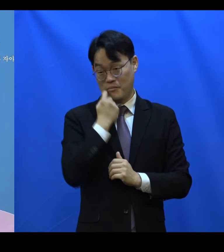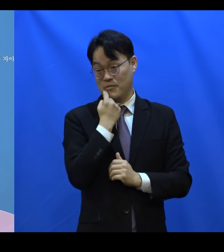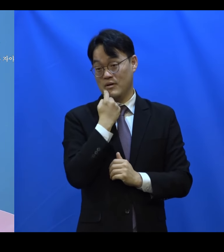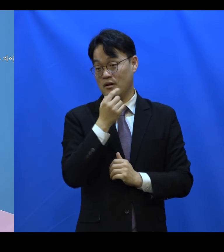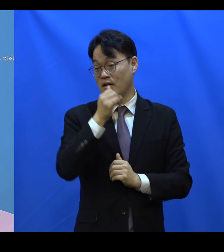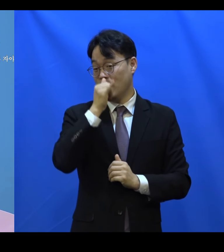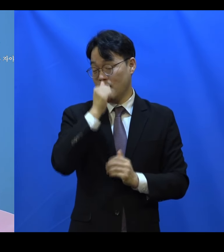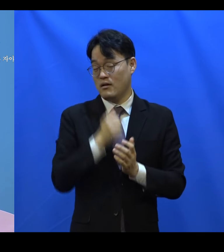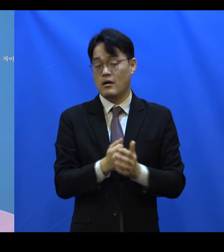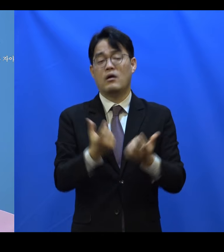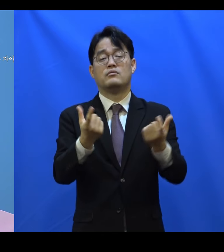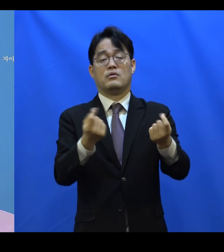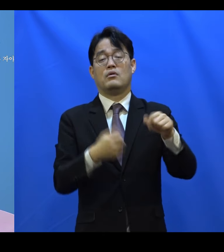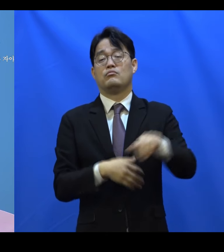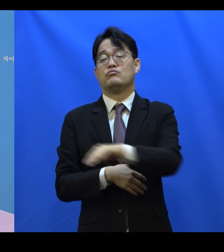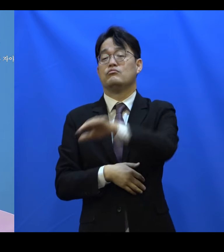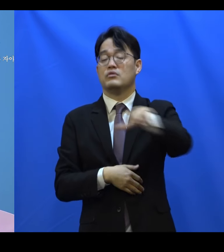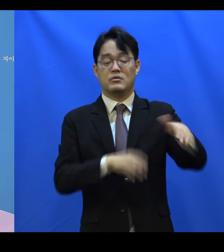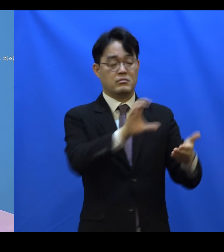드러내야 한다.